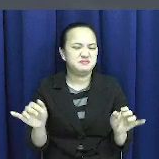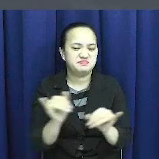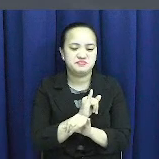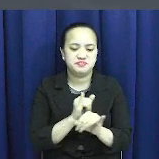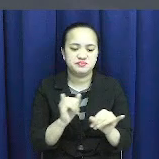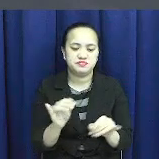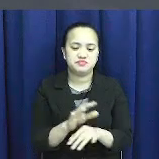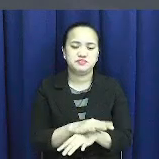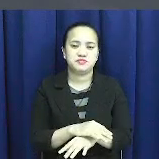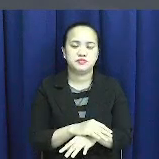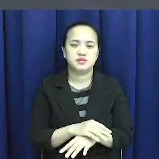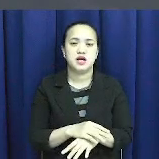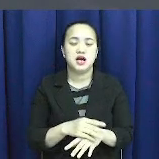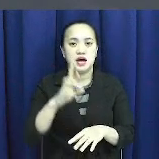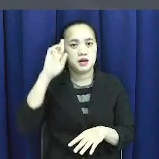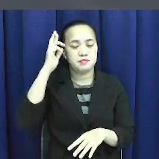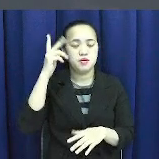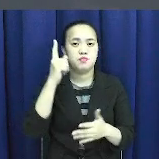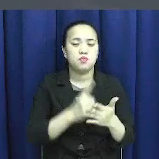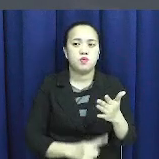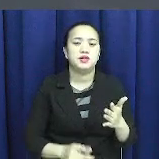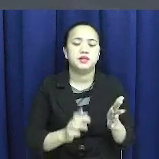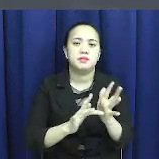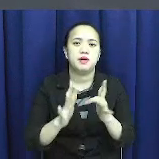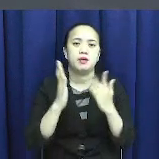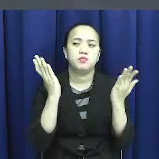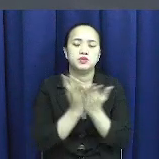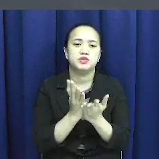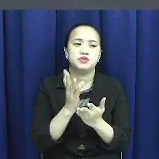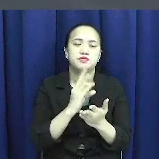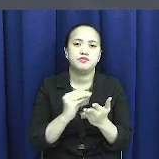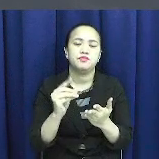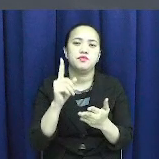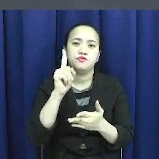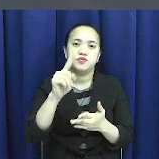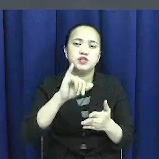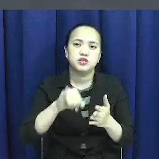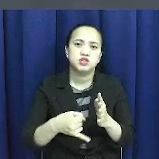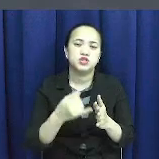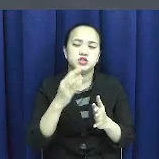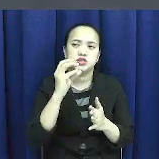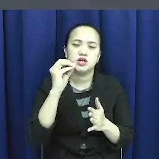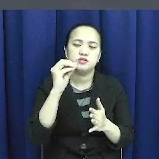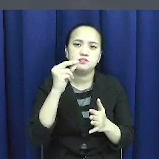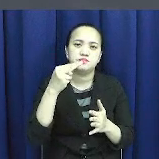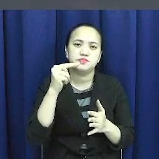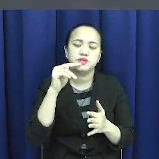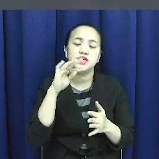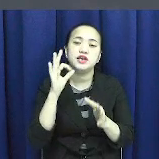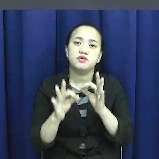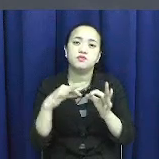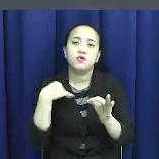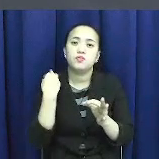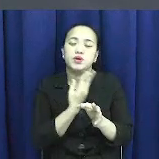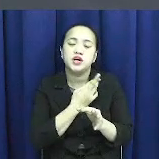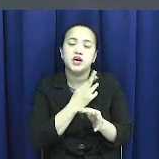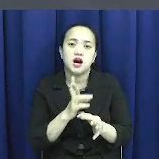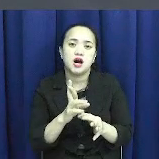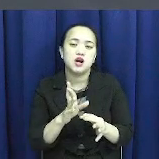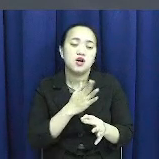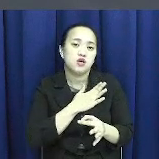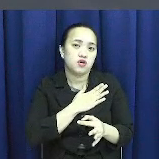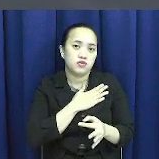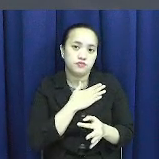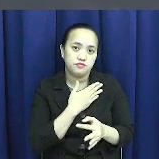Remember what the Bible says in 1 John chapter 1, verse number 9. If we shall confess